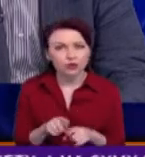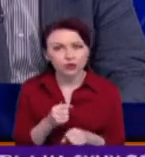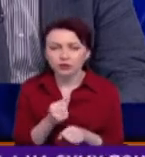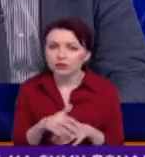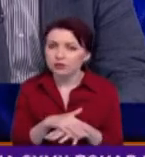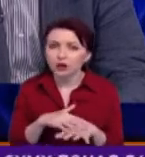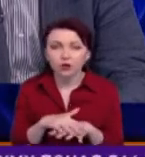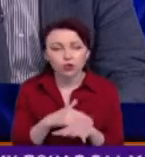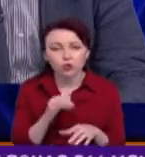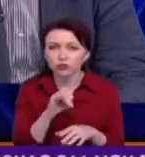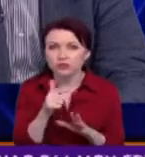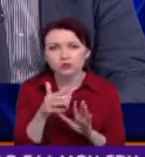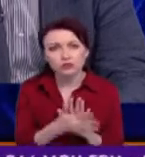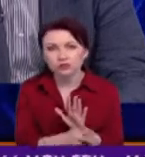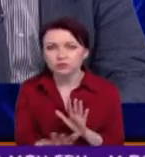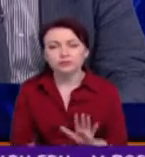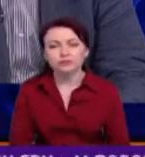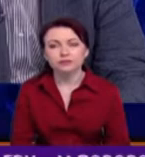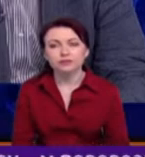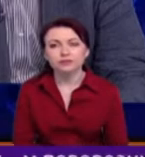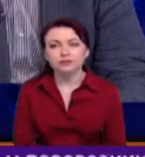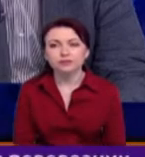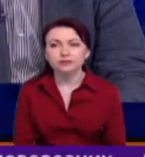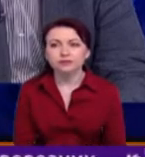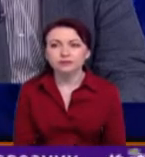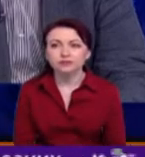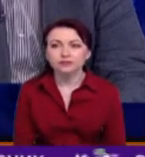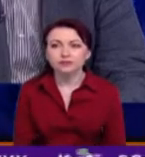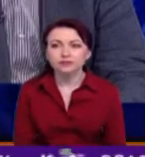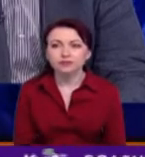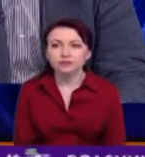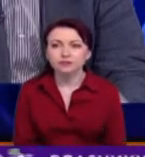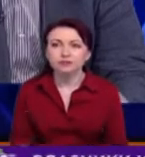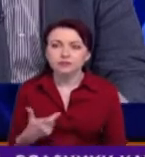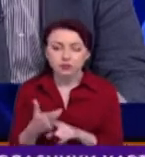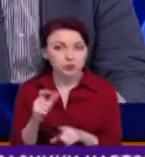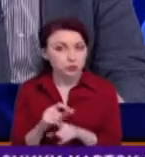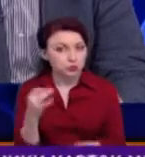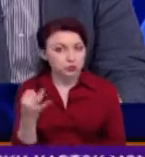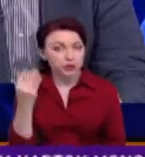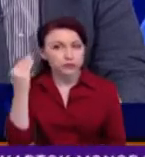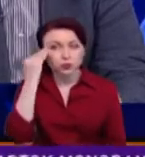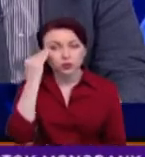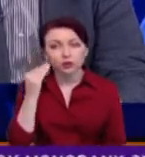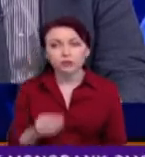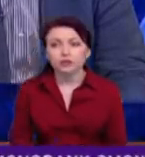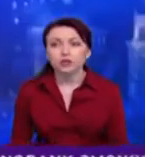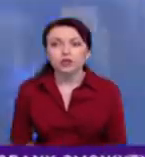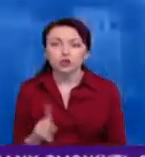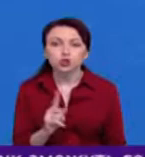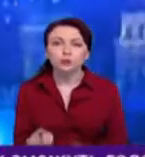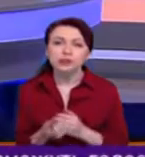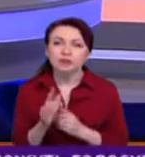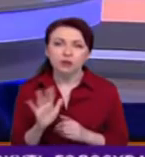вас просто не зрозуміє, це найкраще. Дякую. Дуже цікава думка, щоб просто не виникало